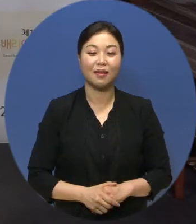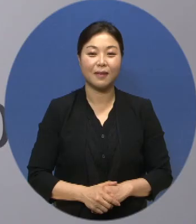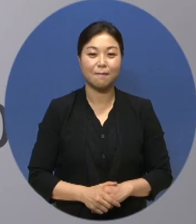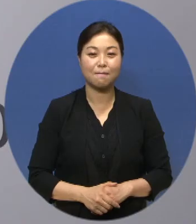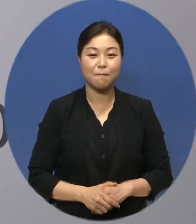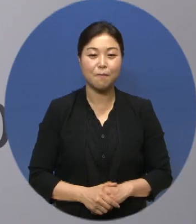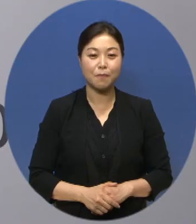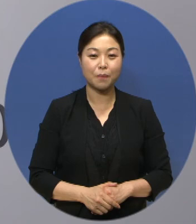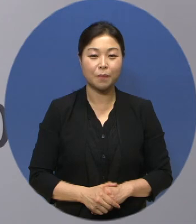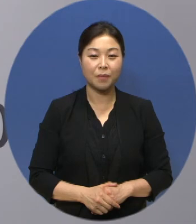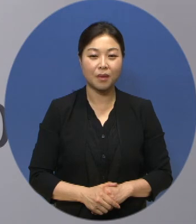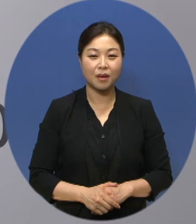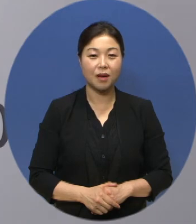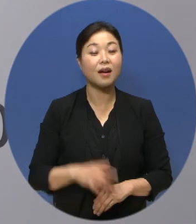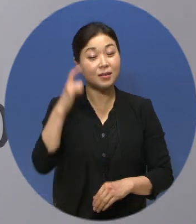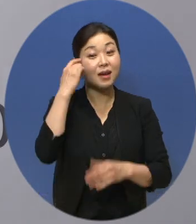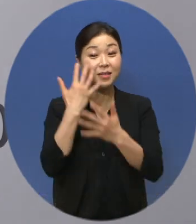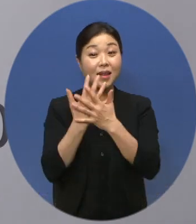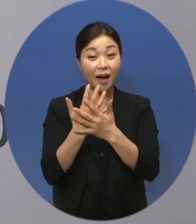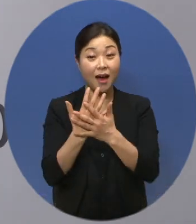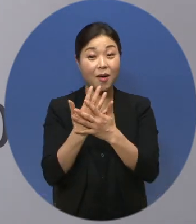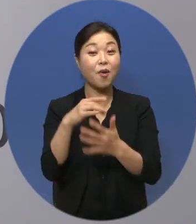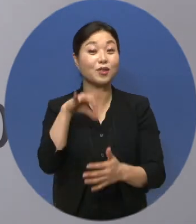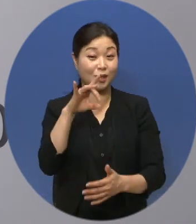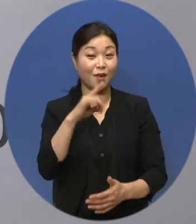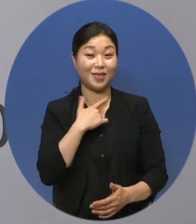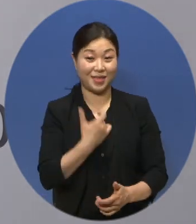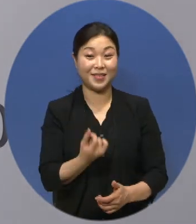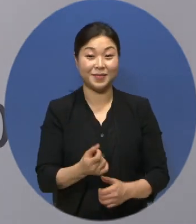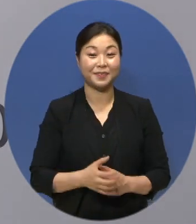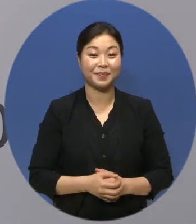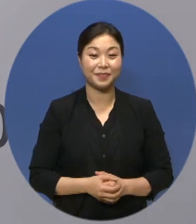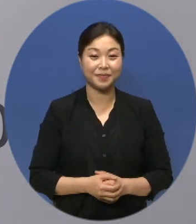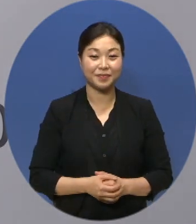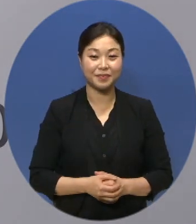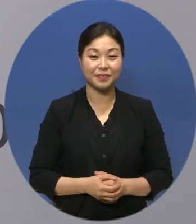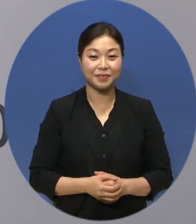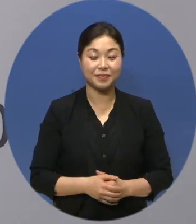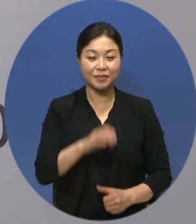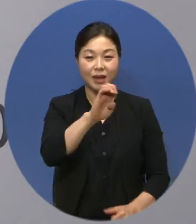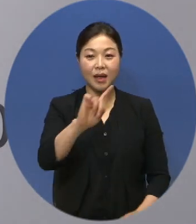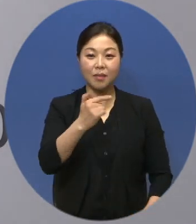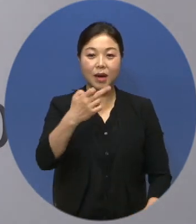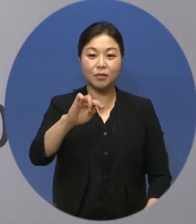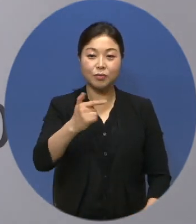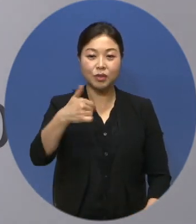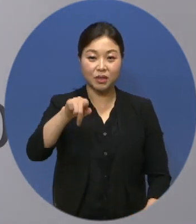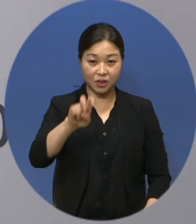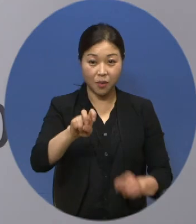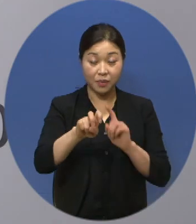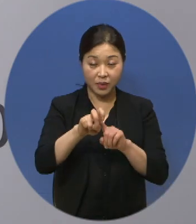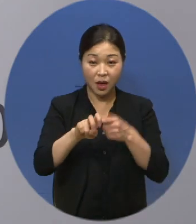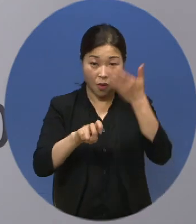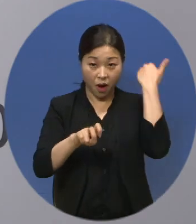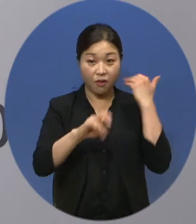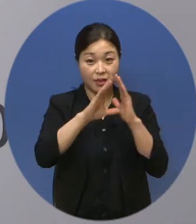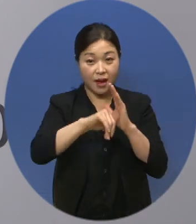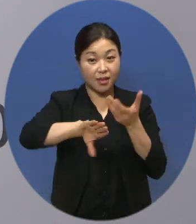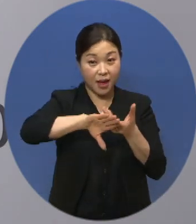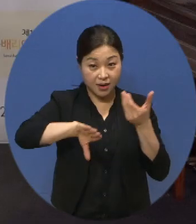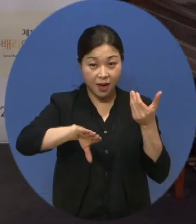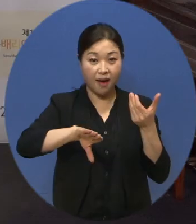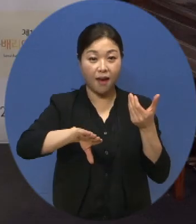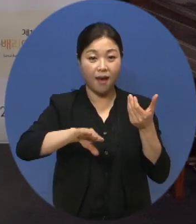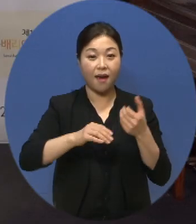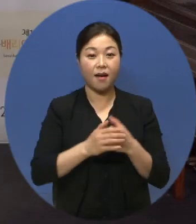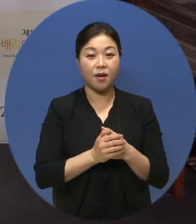네, 그런 상상을 사실 먼저 했었고요. 네. 네, 했었는데 이제 판문점이 과거와 다르게 이제 어떤 뭐